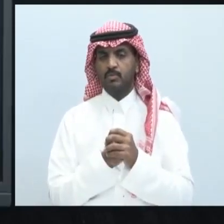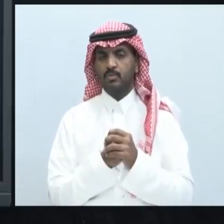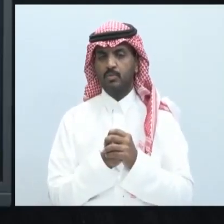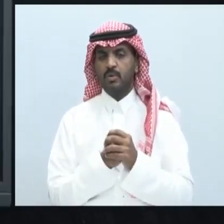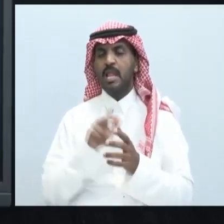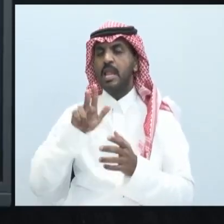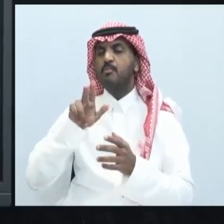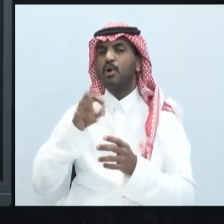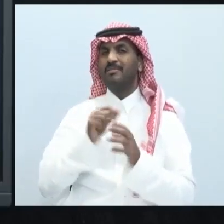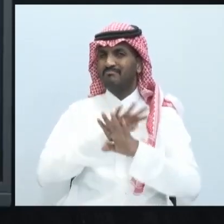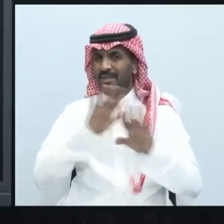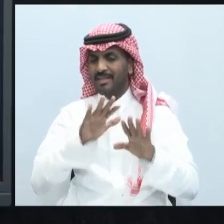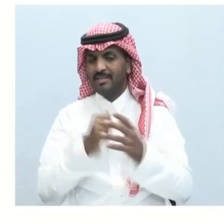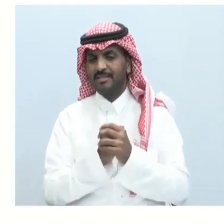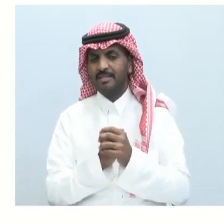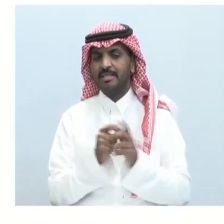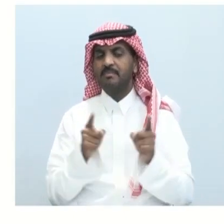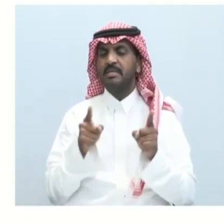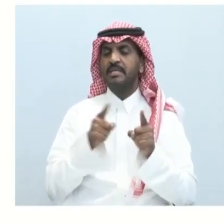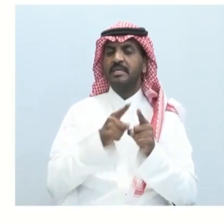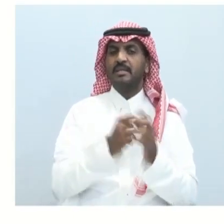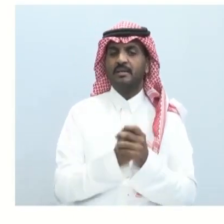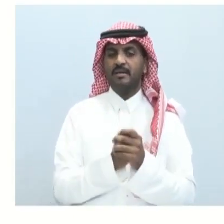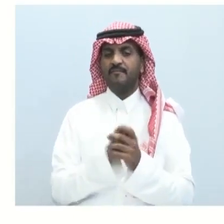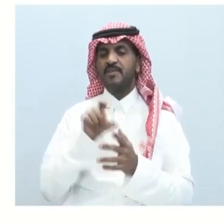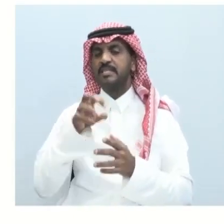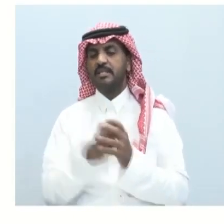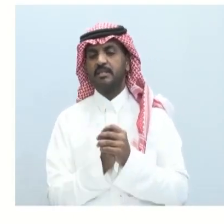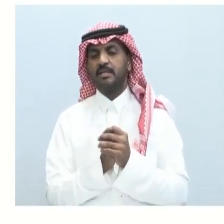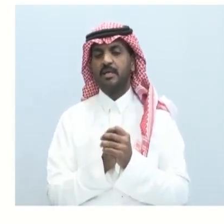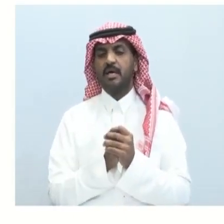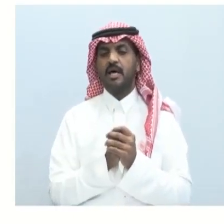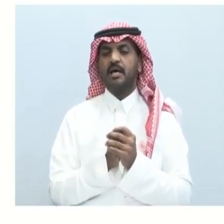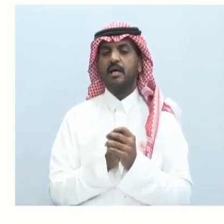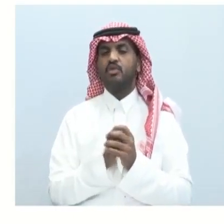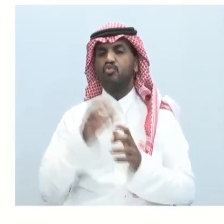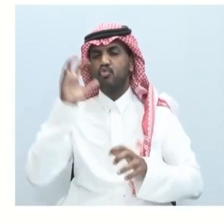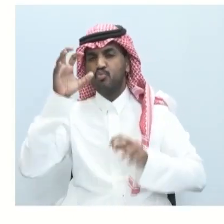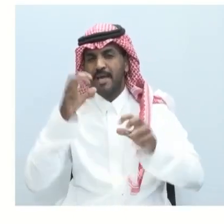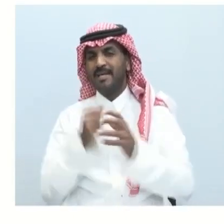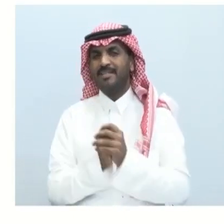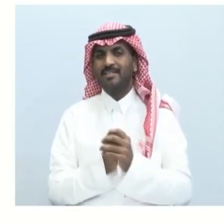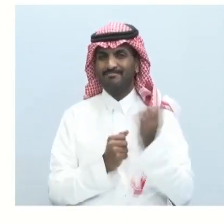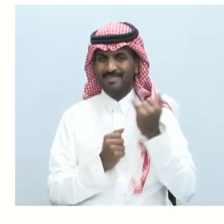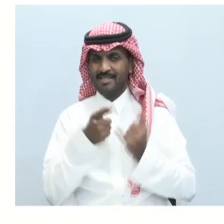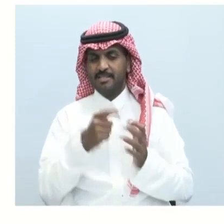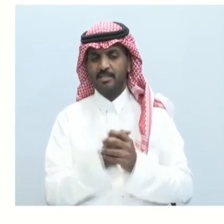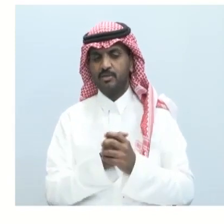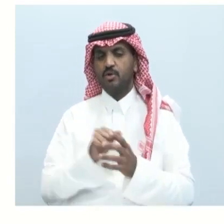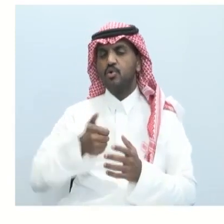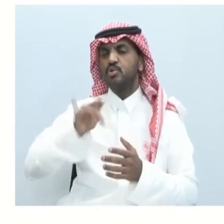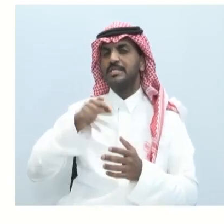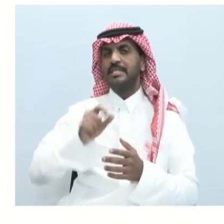والمنقرضه تنتمي الى الى الفصيله الدبيه اورسيدا تنتمي الى